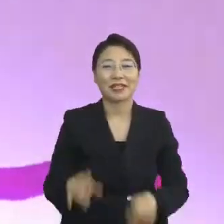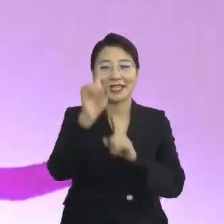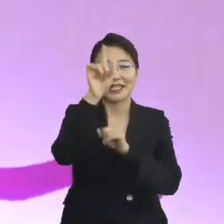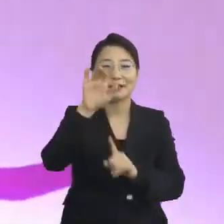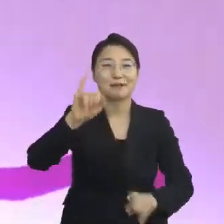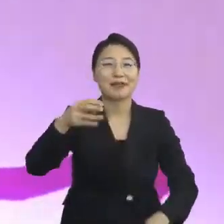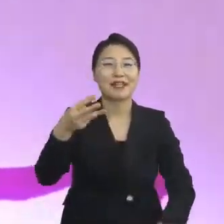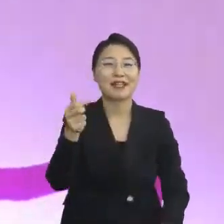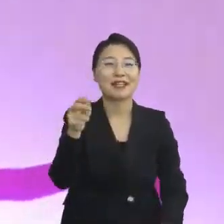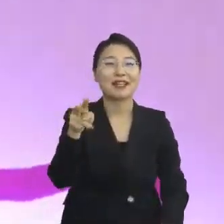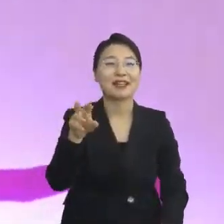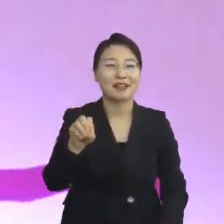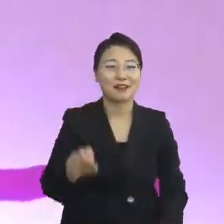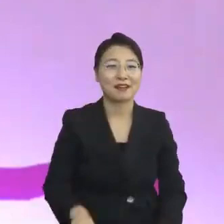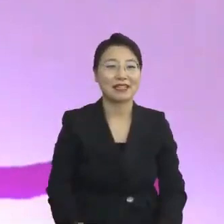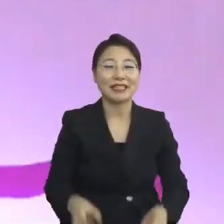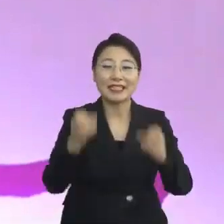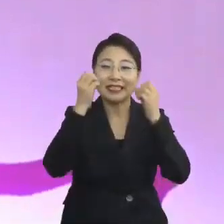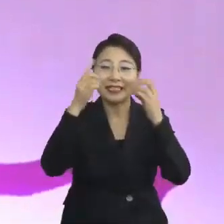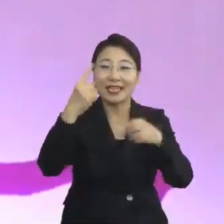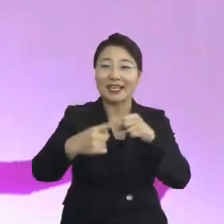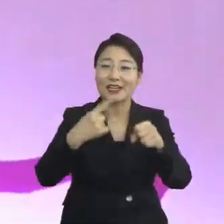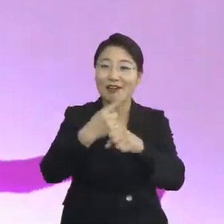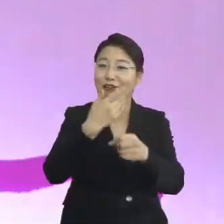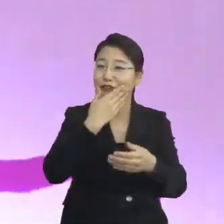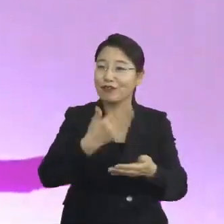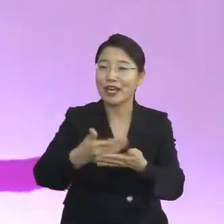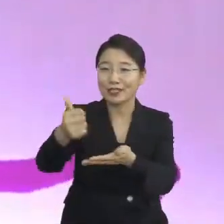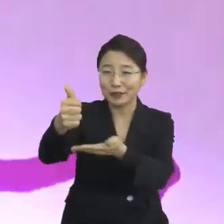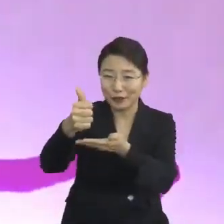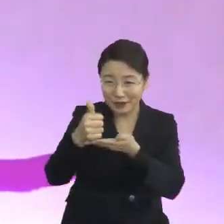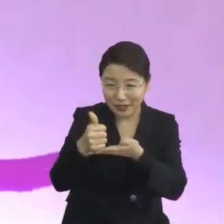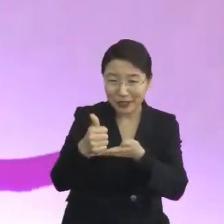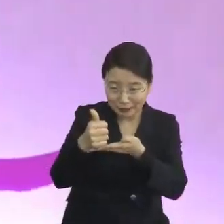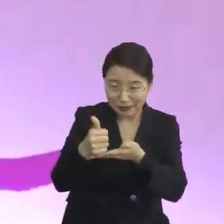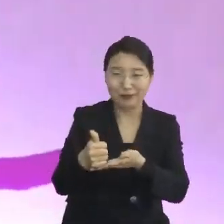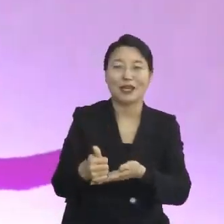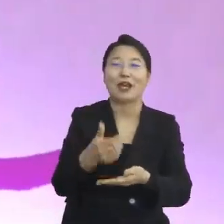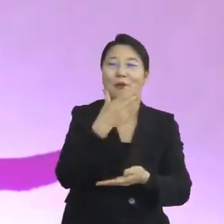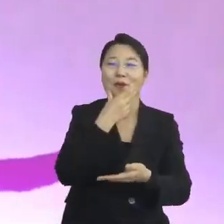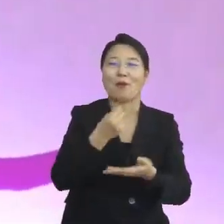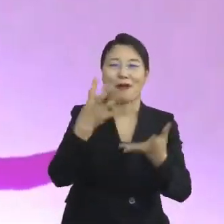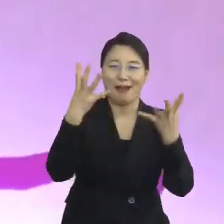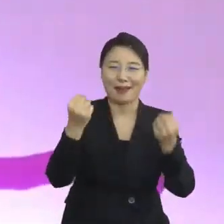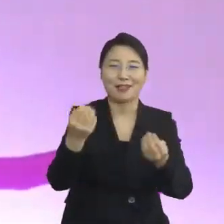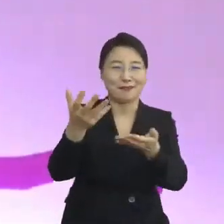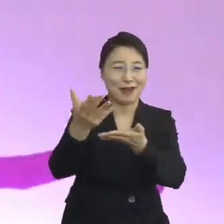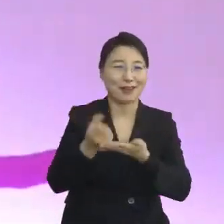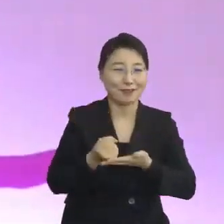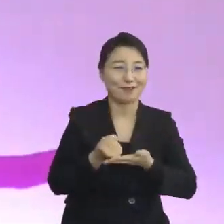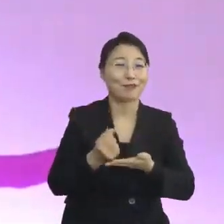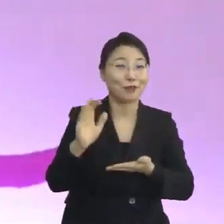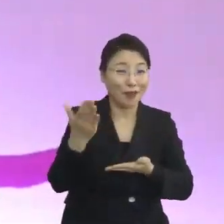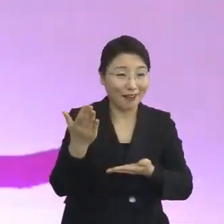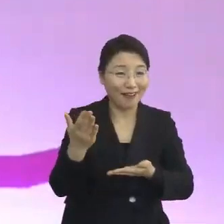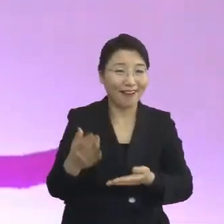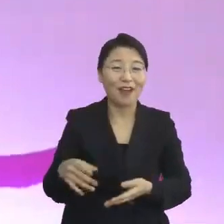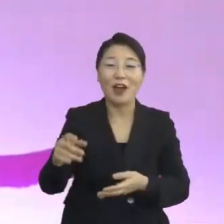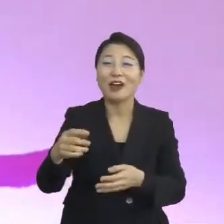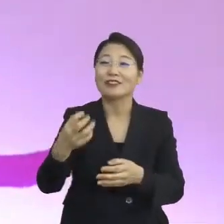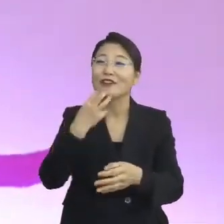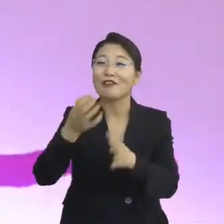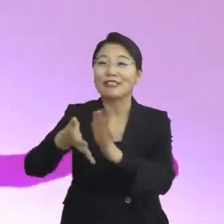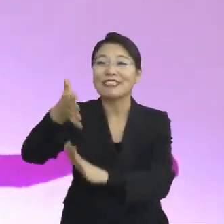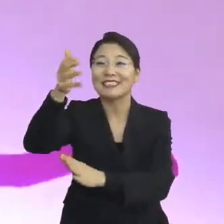새해에 귀한 손님이 오면 커다란 복이 온다 그러더라고요. 오늘 오세훈 시장님께서 저희 동대문구청을 방문해 주셨는데